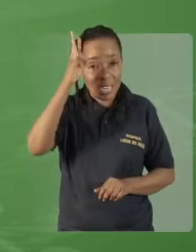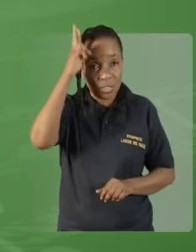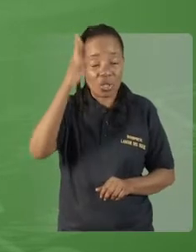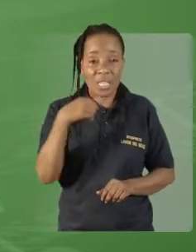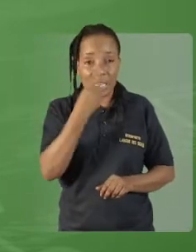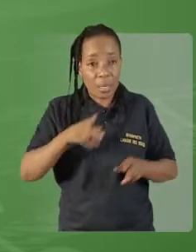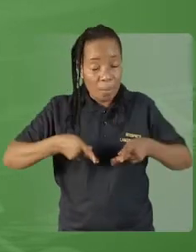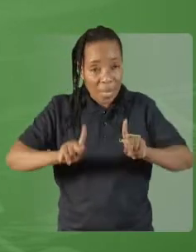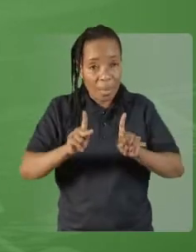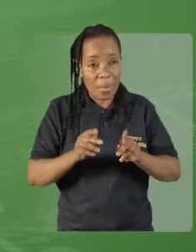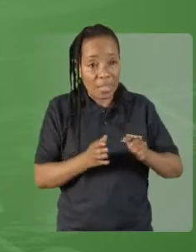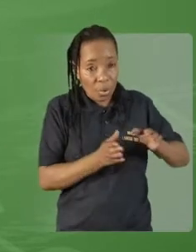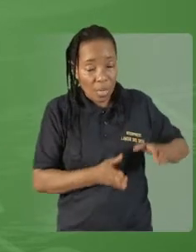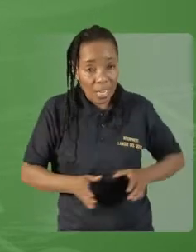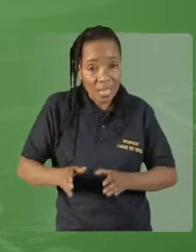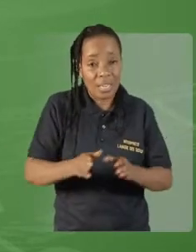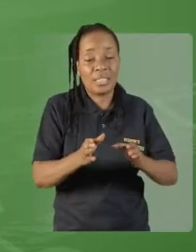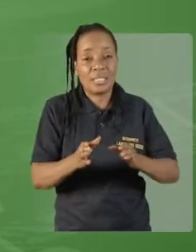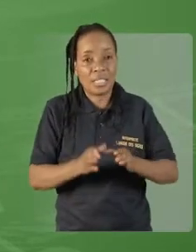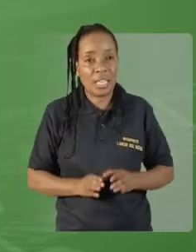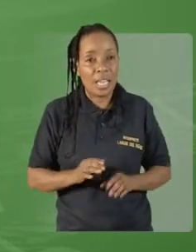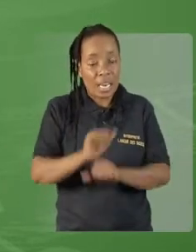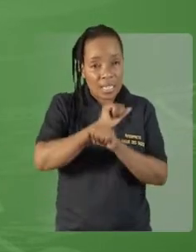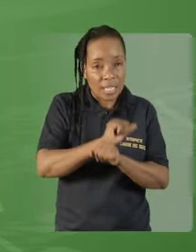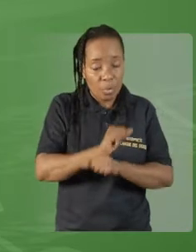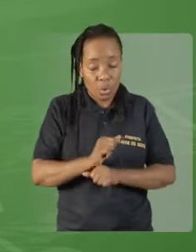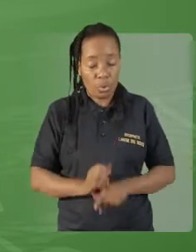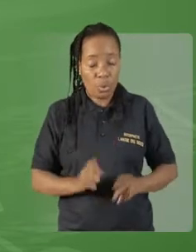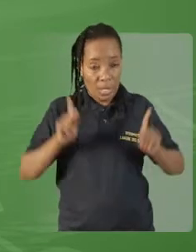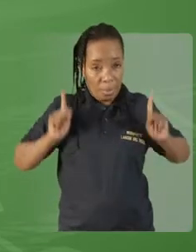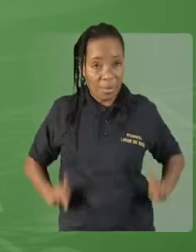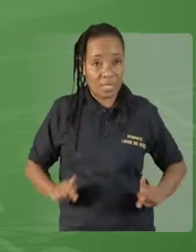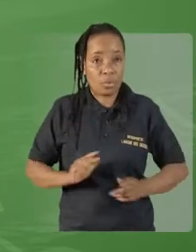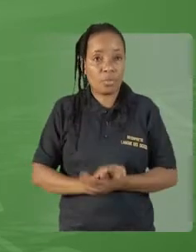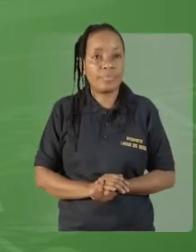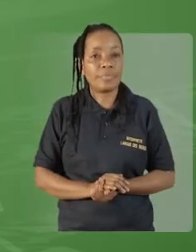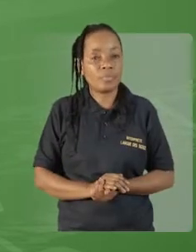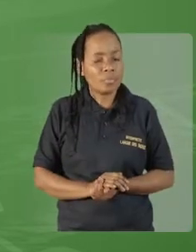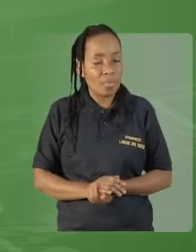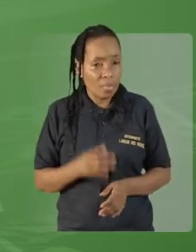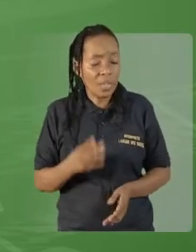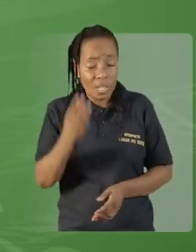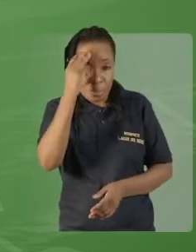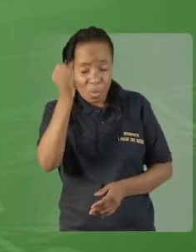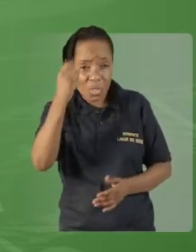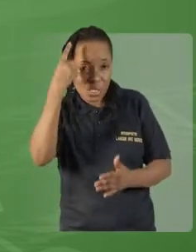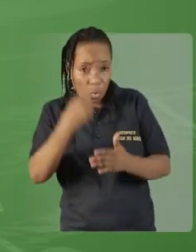humaines. Que retenir donc de la caractérisation de la philosophie, chers